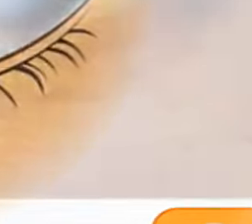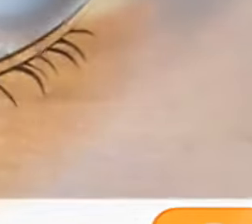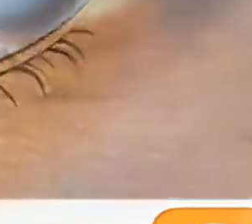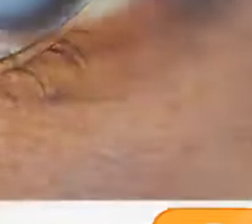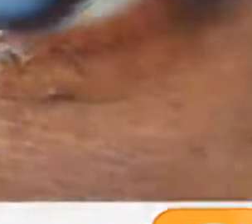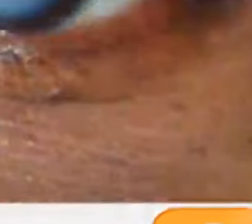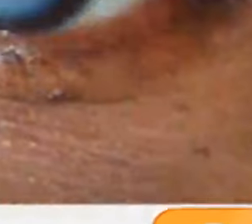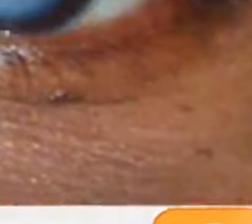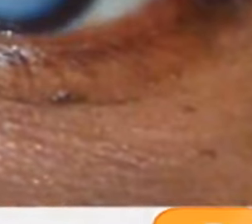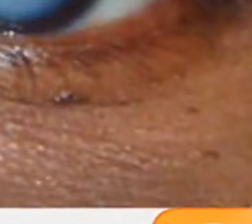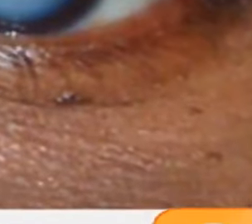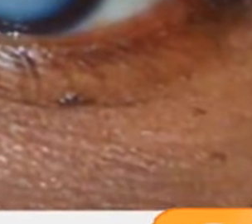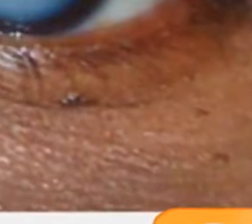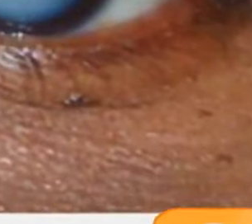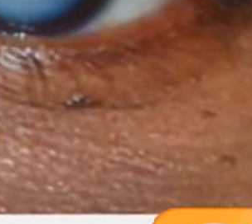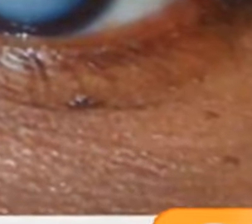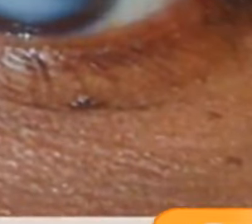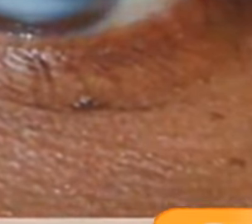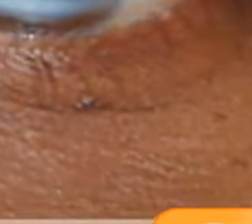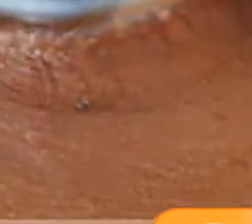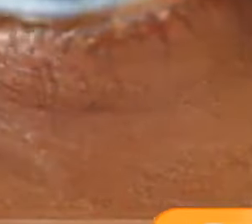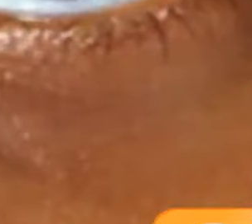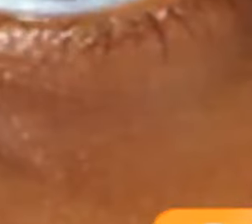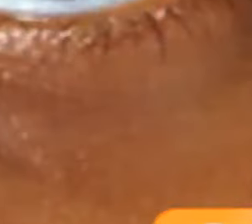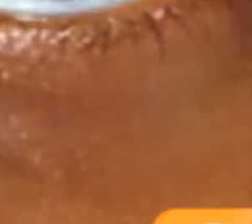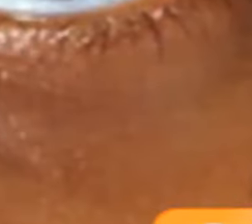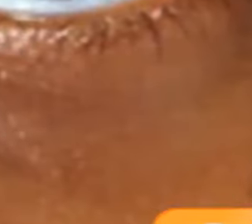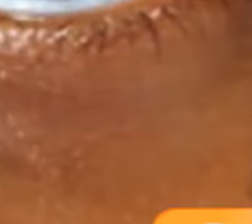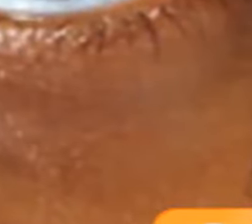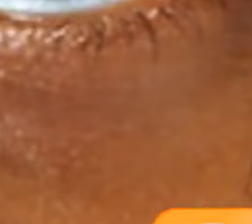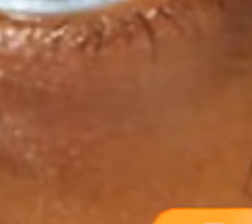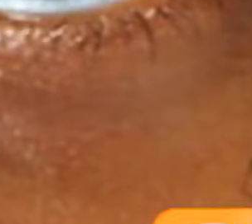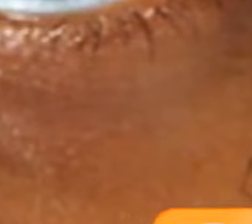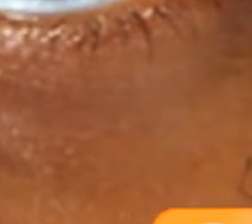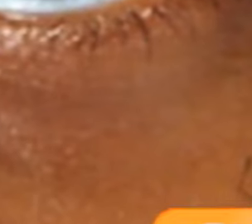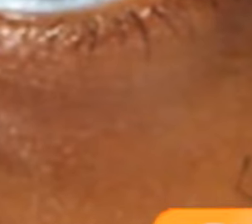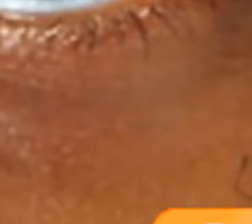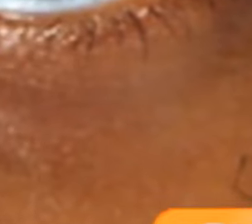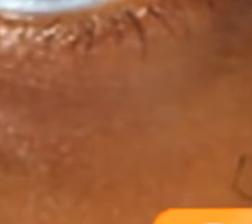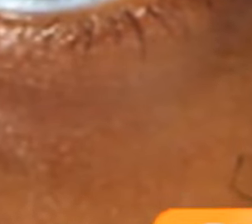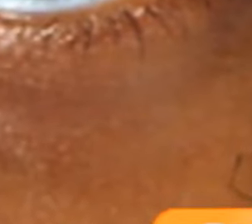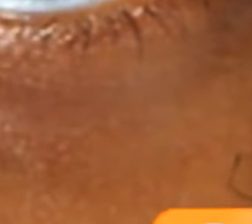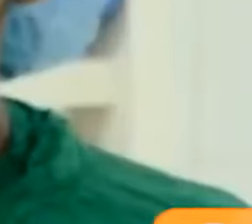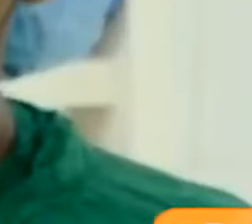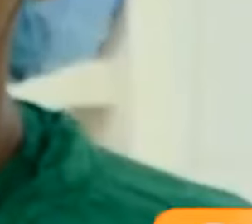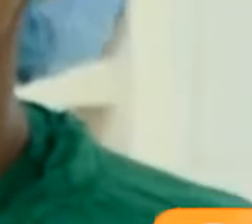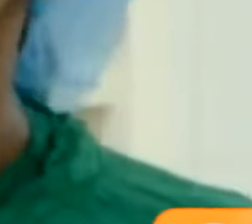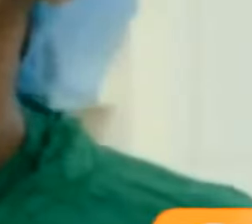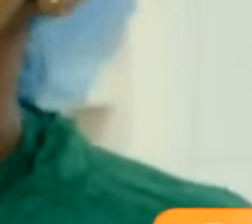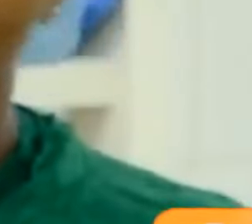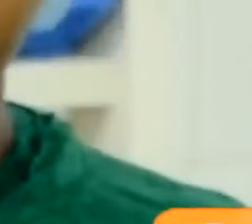au yote mawili, na mara nyingi huonekana kwa watu wazima, japo unaweza kutokea katika umri wowote. Inaanza ni